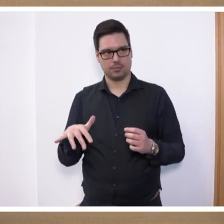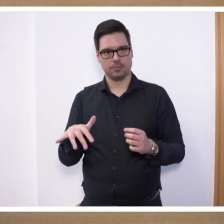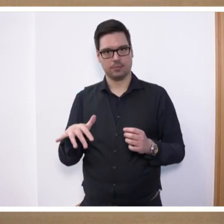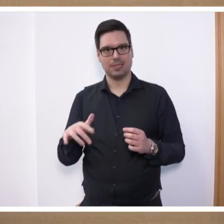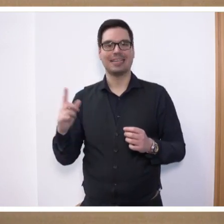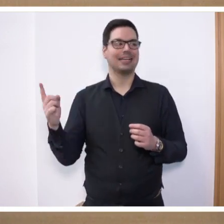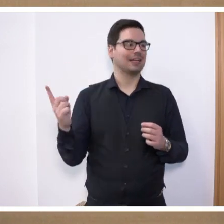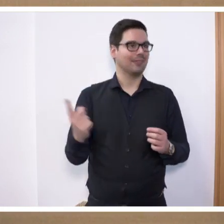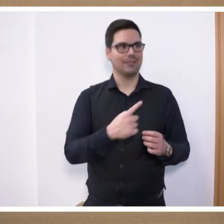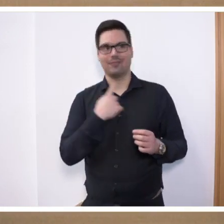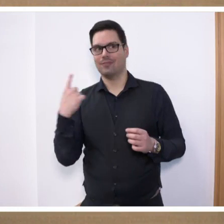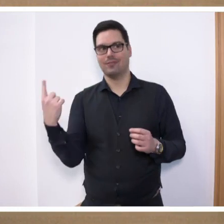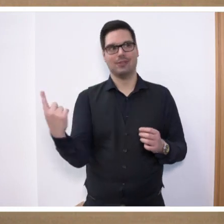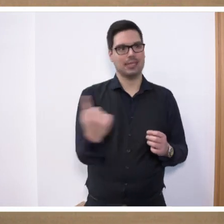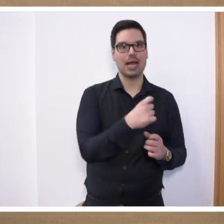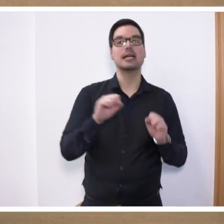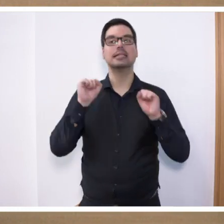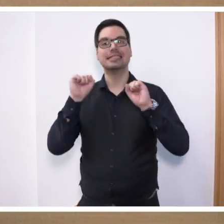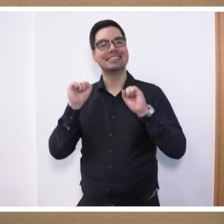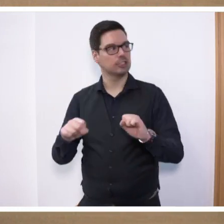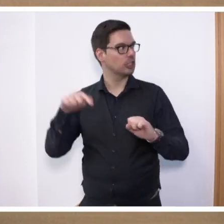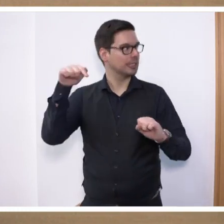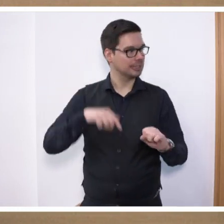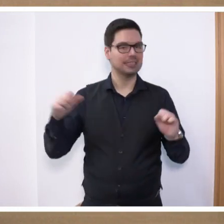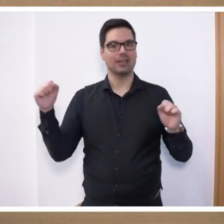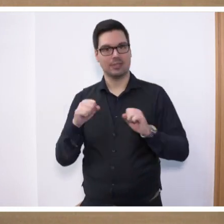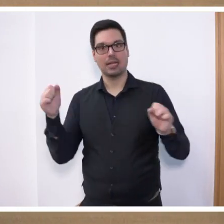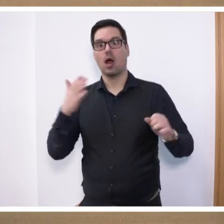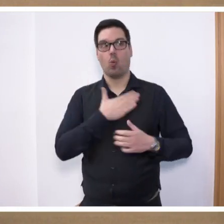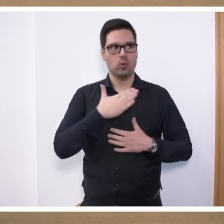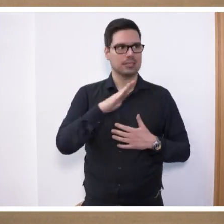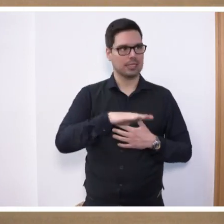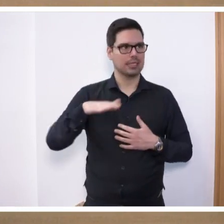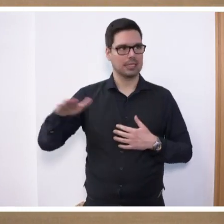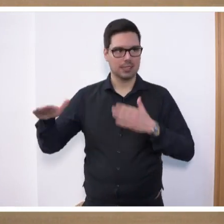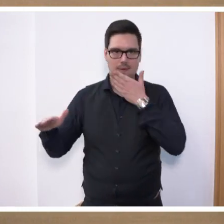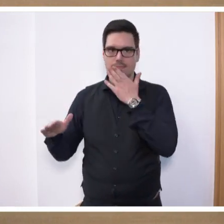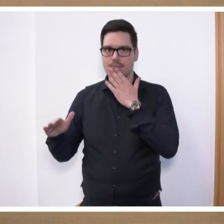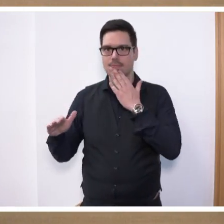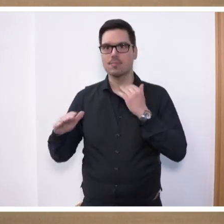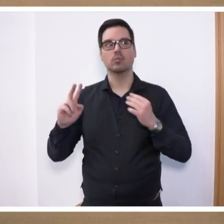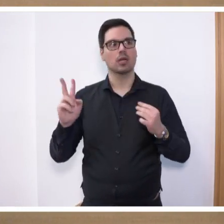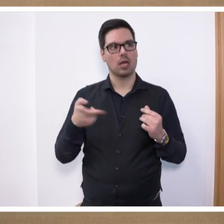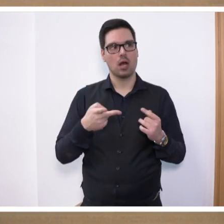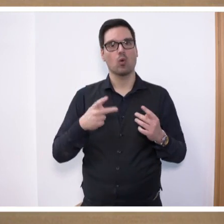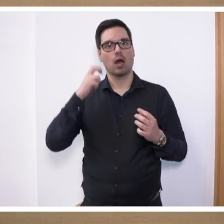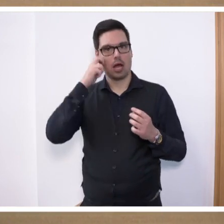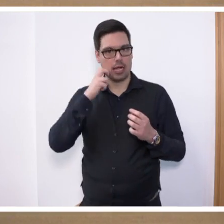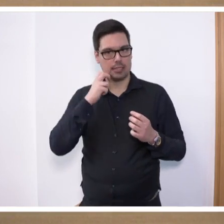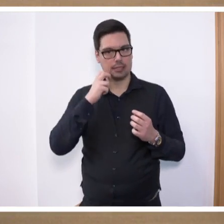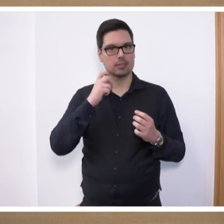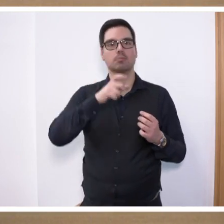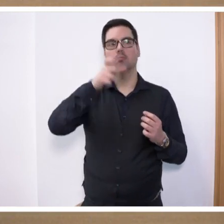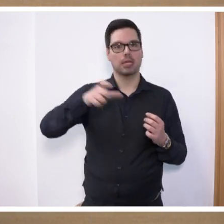wir sicher sein können, dass in diesem Winter unsere Kinder, natürlich auch unsere Alten oder auch